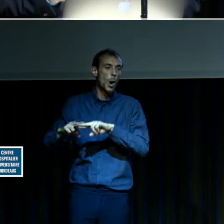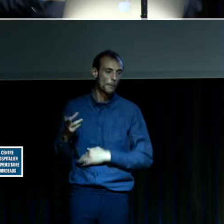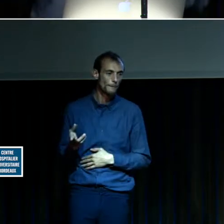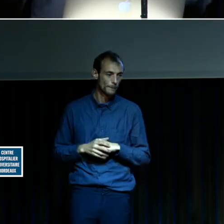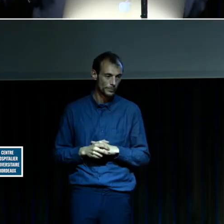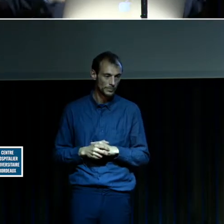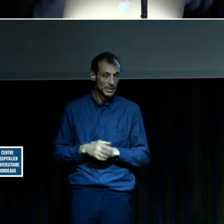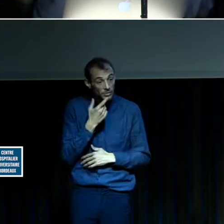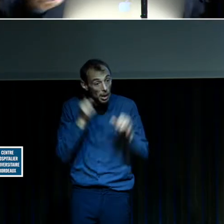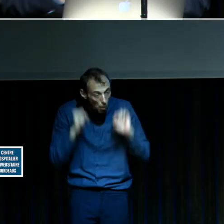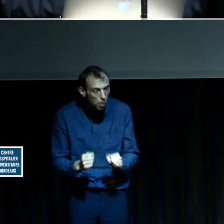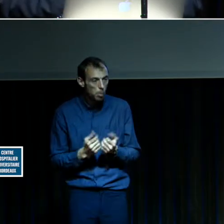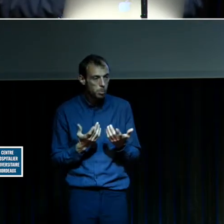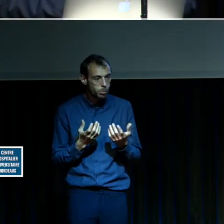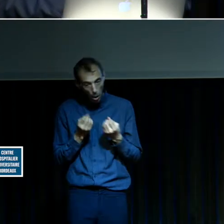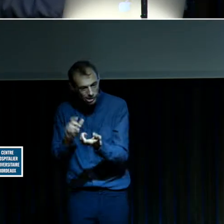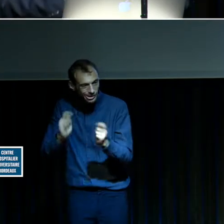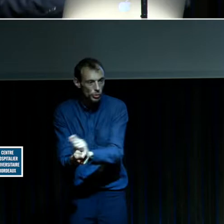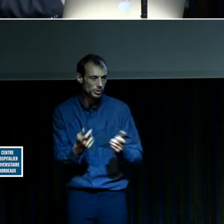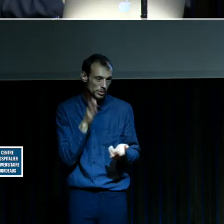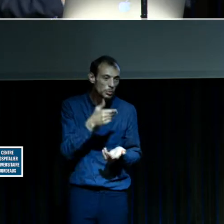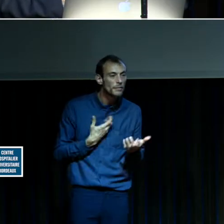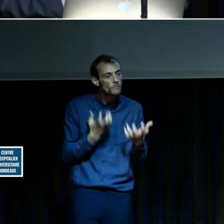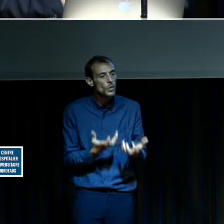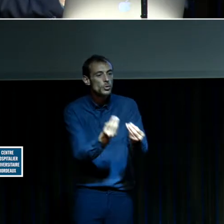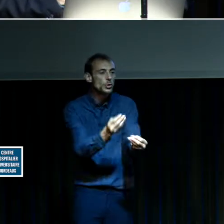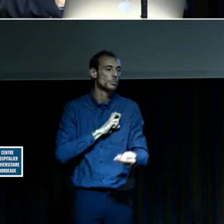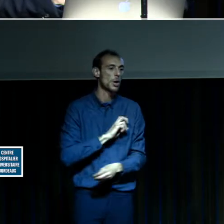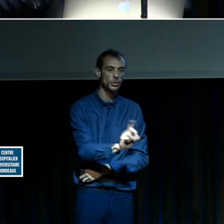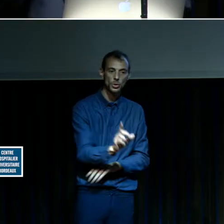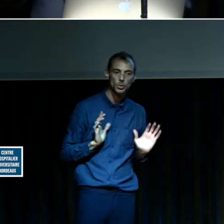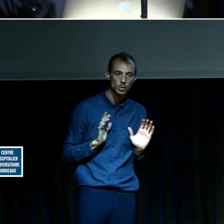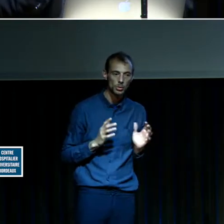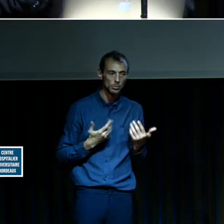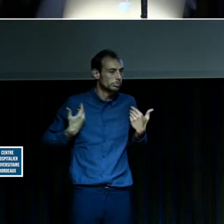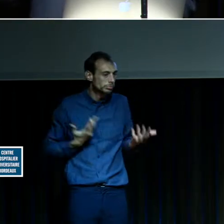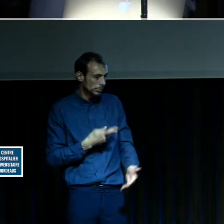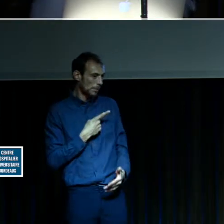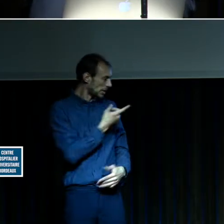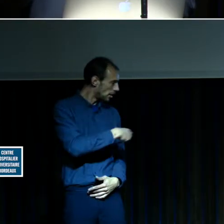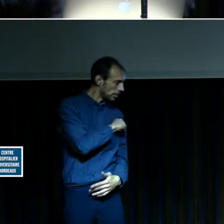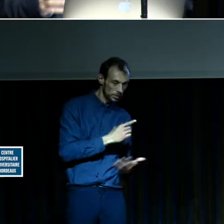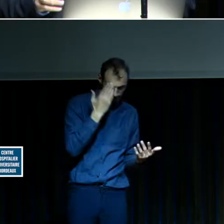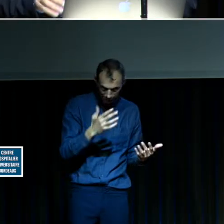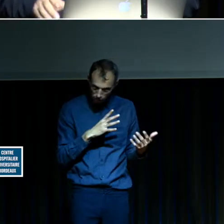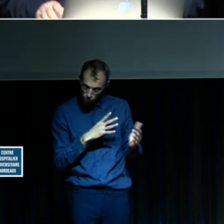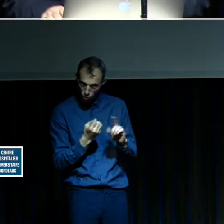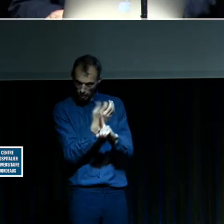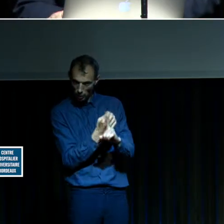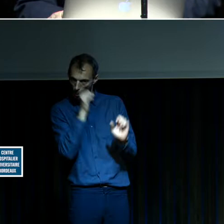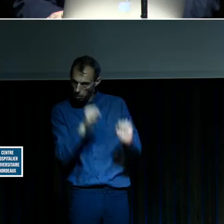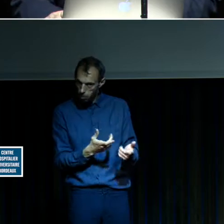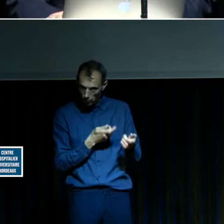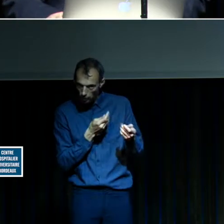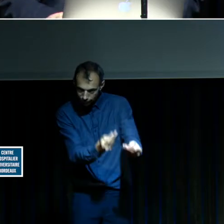suis là. C'est pas pour vous faire peur, c'est parce que nous médecins, on sait quelles sont les cibles sur lesquelles on peut agir au niveau de la population pour essayer